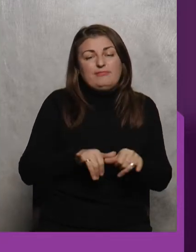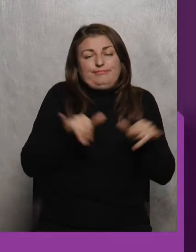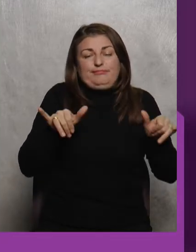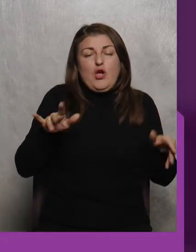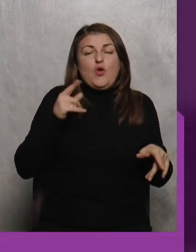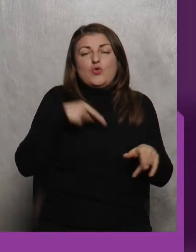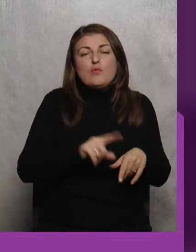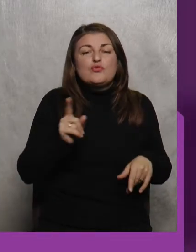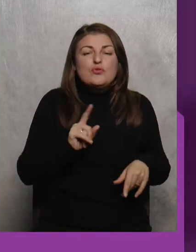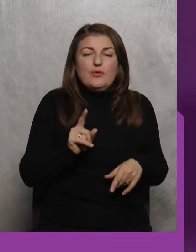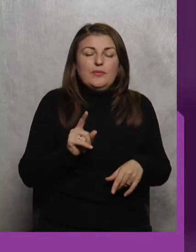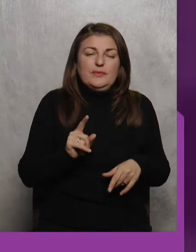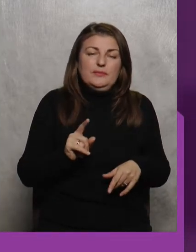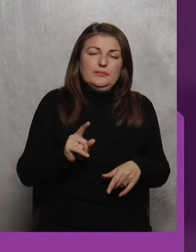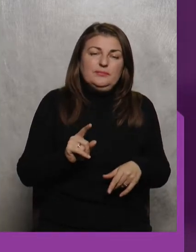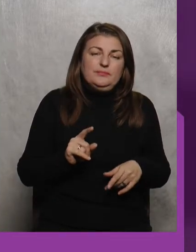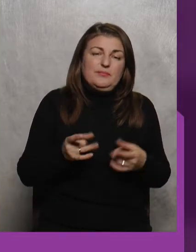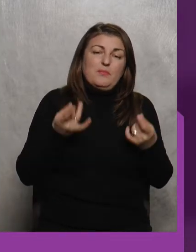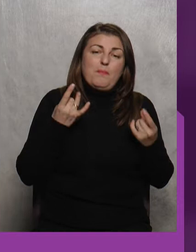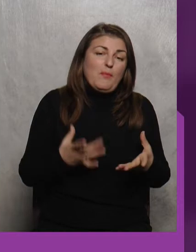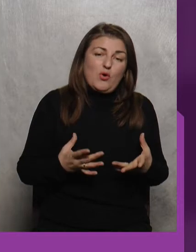тому, що